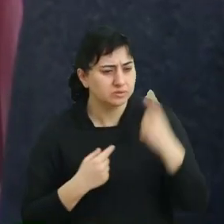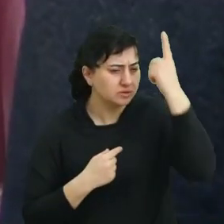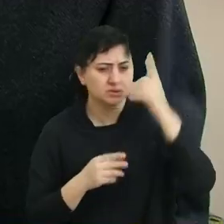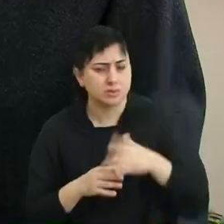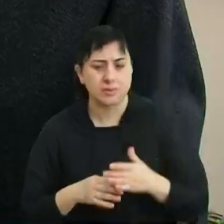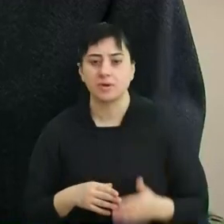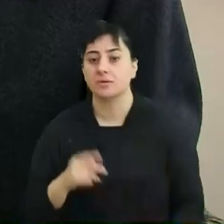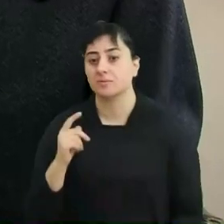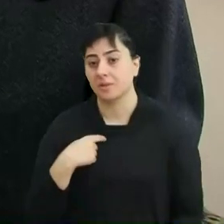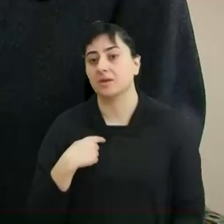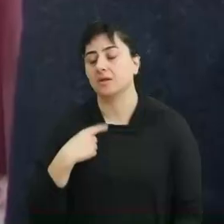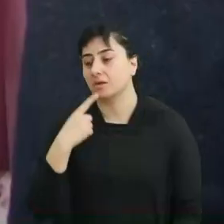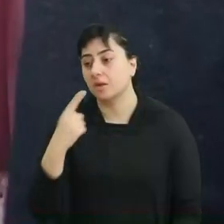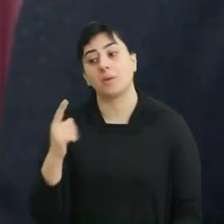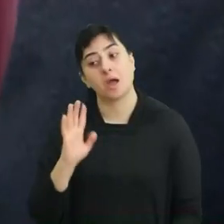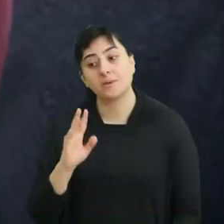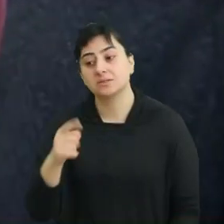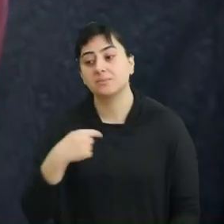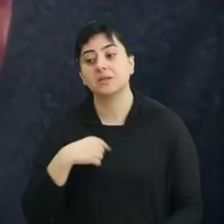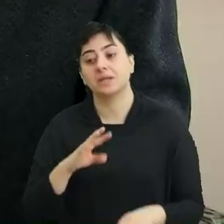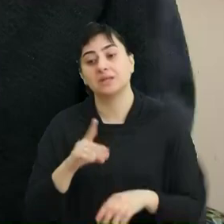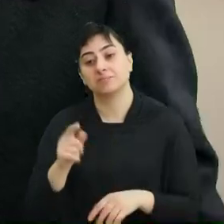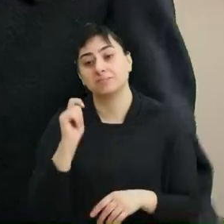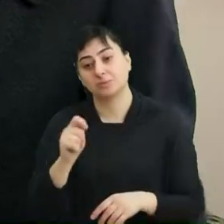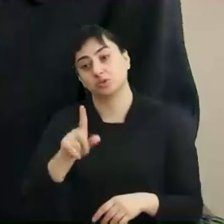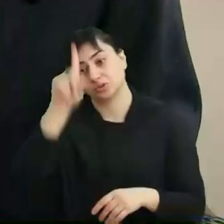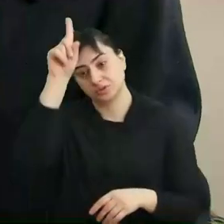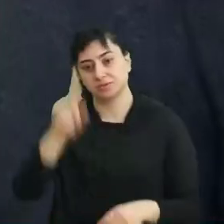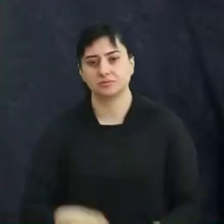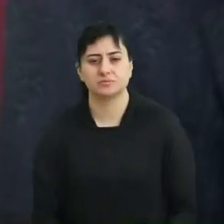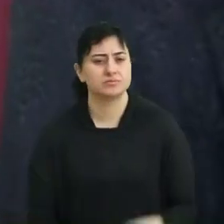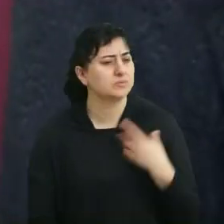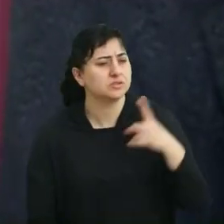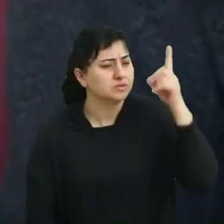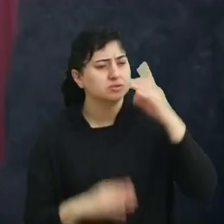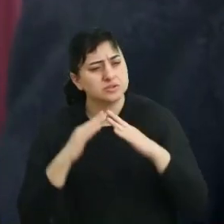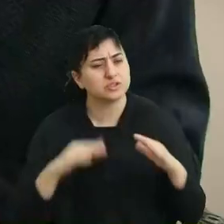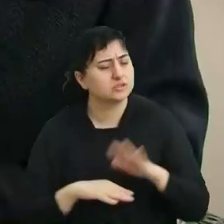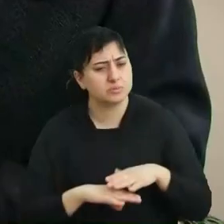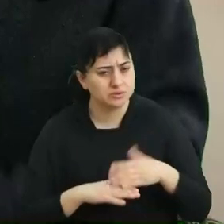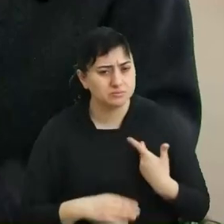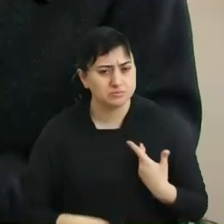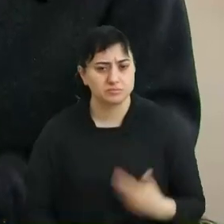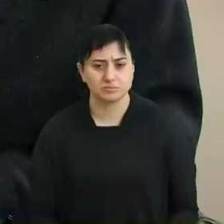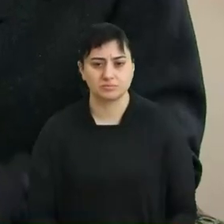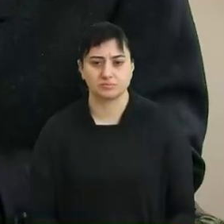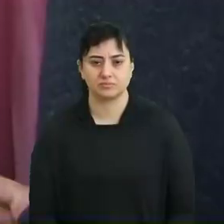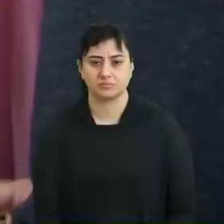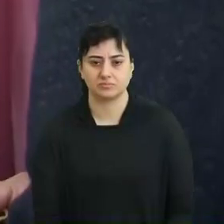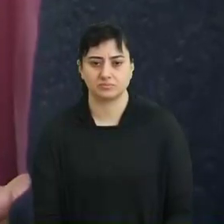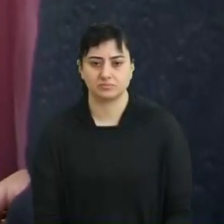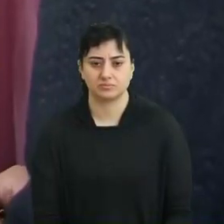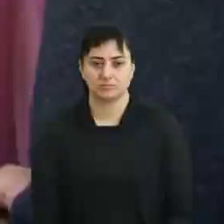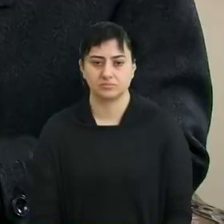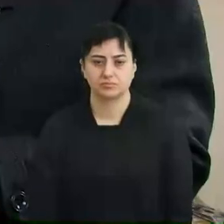çatıya çıkayım? Ha ben de öyle söyledim ama sen ben değilsin. O yüzden sen çatıya çıkacaksın. Niye çatıya çıkayım ya? Niye mi?